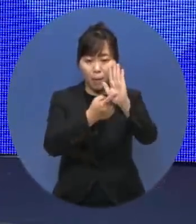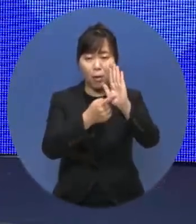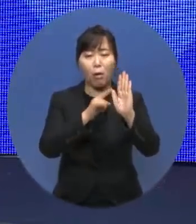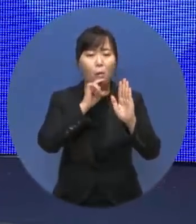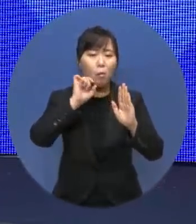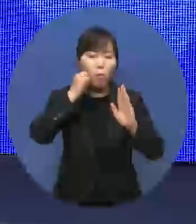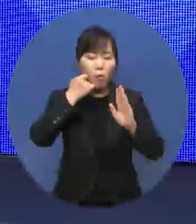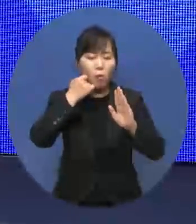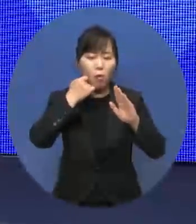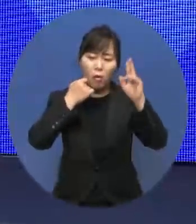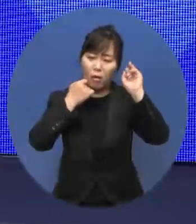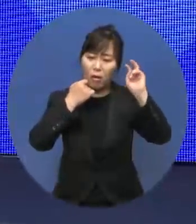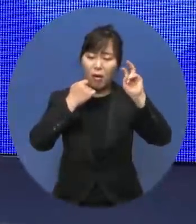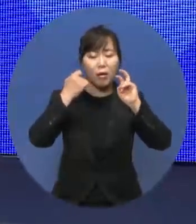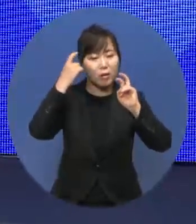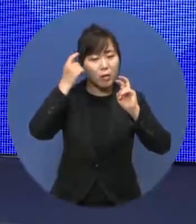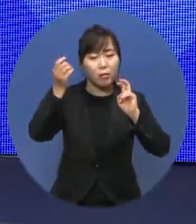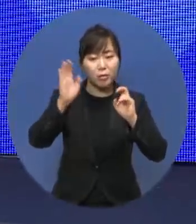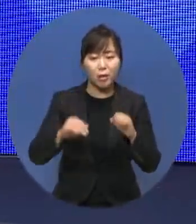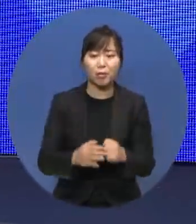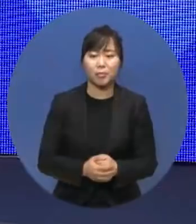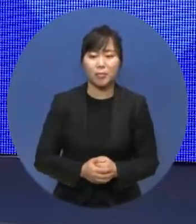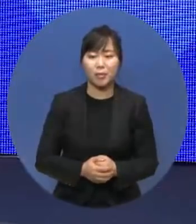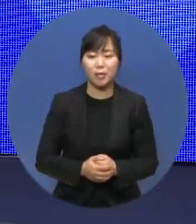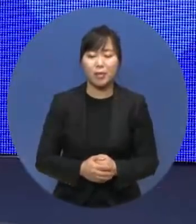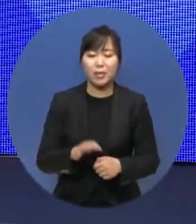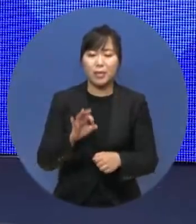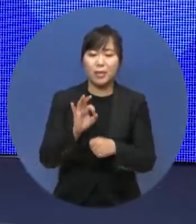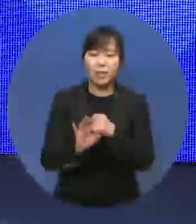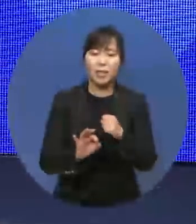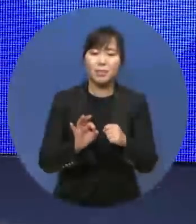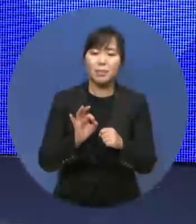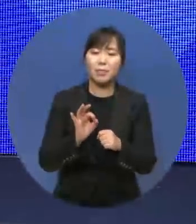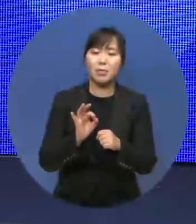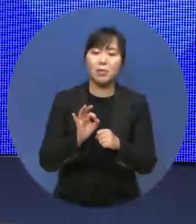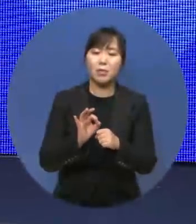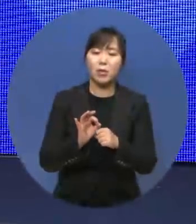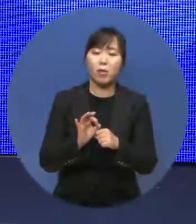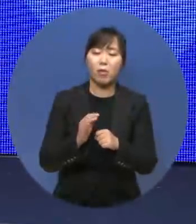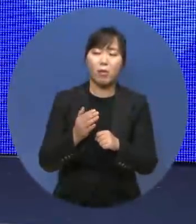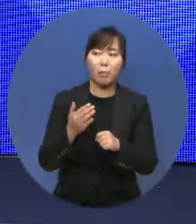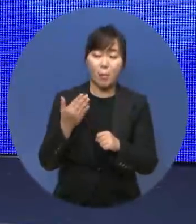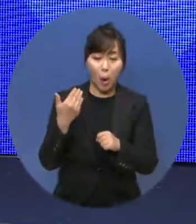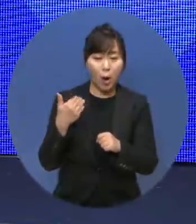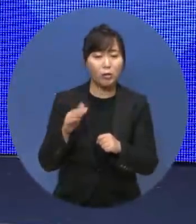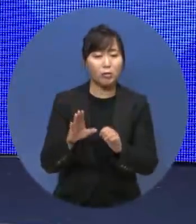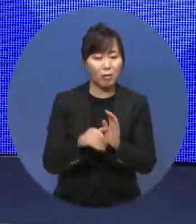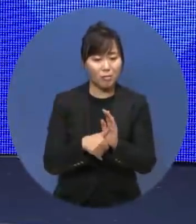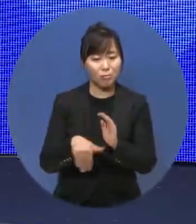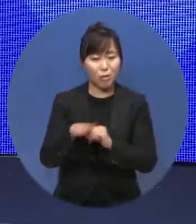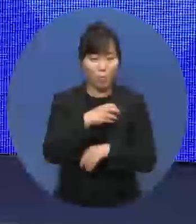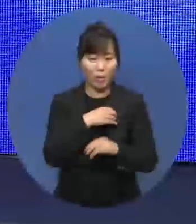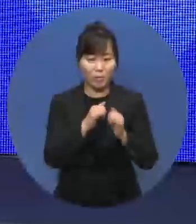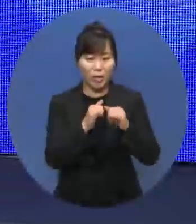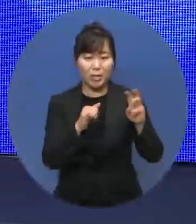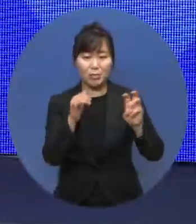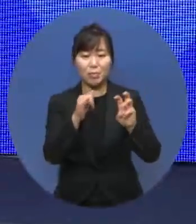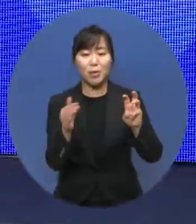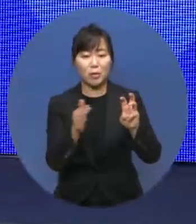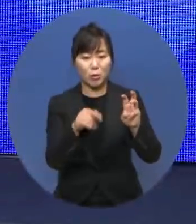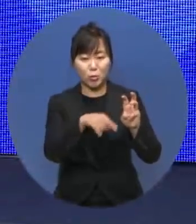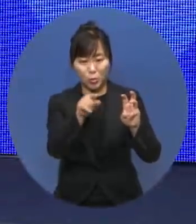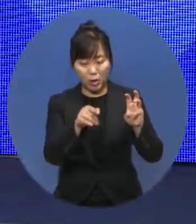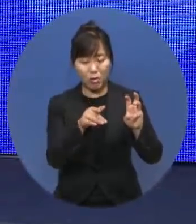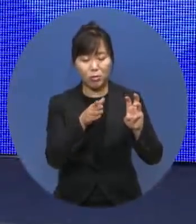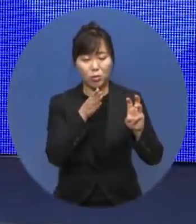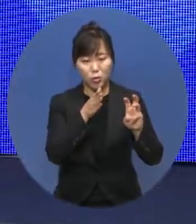이건 어렵지 않을까라고 했었는데 사실 불과 10년이 지나지 않은 이 시점에 저희 멤버들 중에 한 30명 가까운